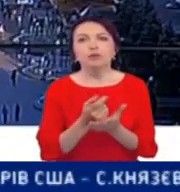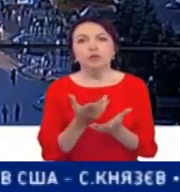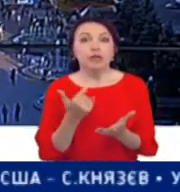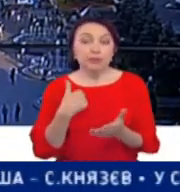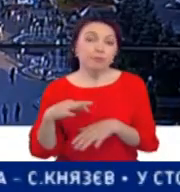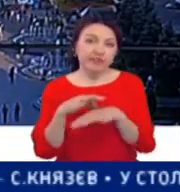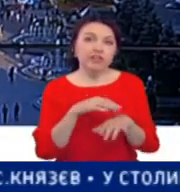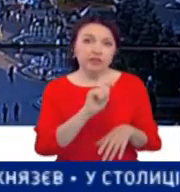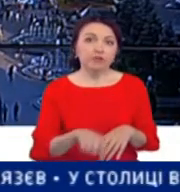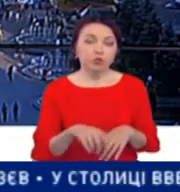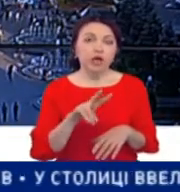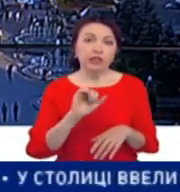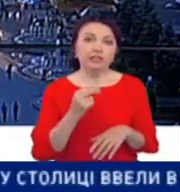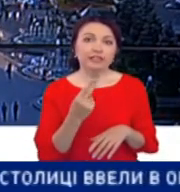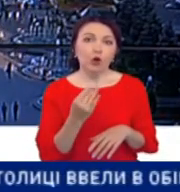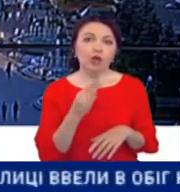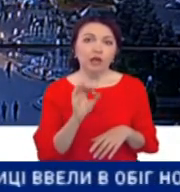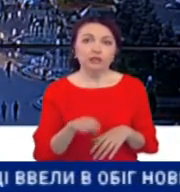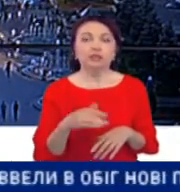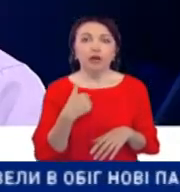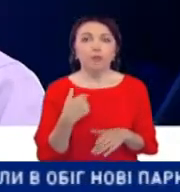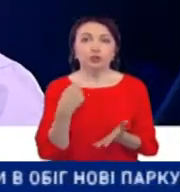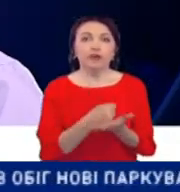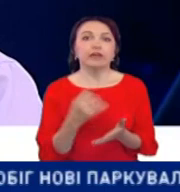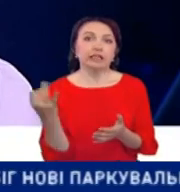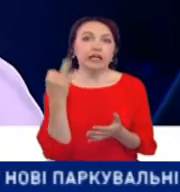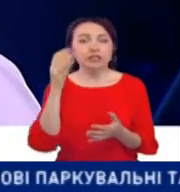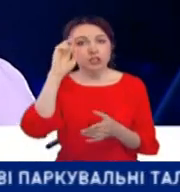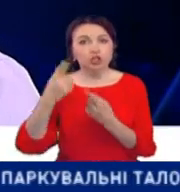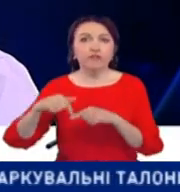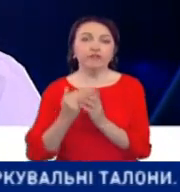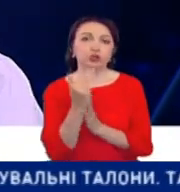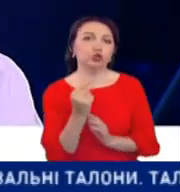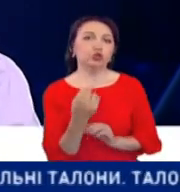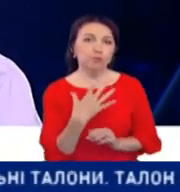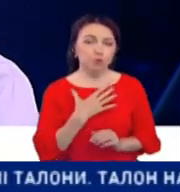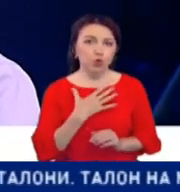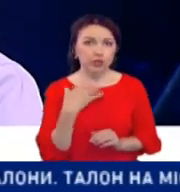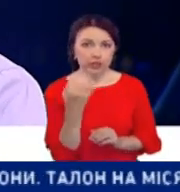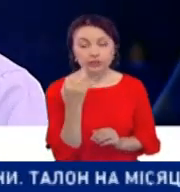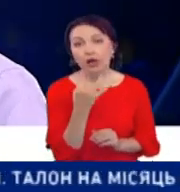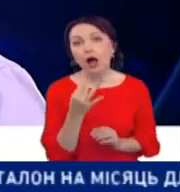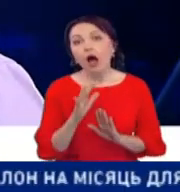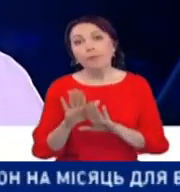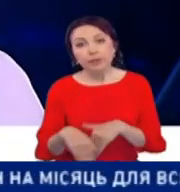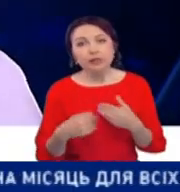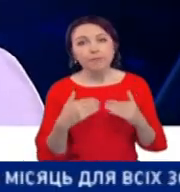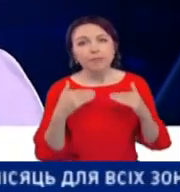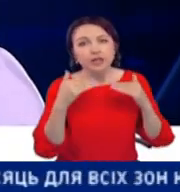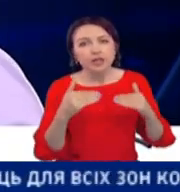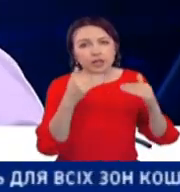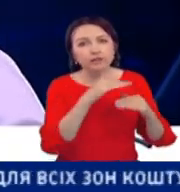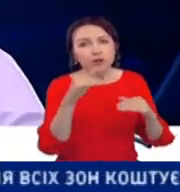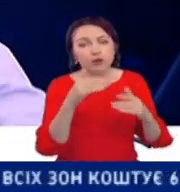себе українським націоналістом, я поставив інтереси держави набагато вище своїх. Але після певного рівня вже